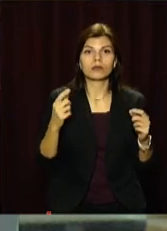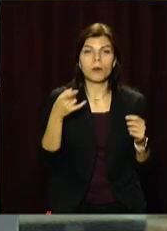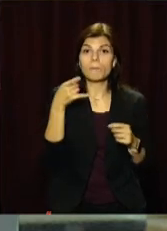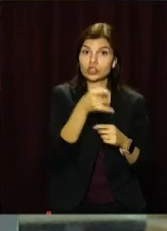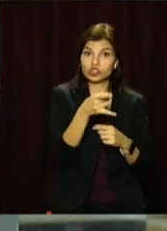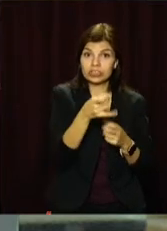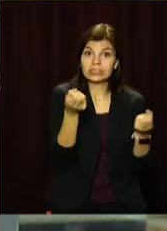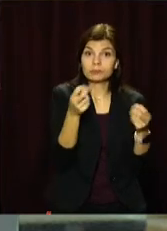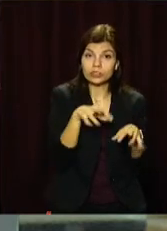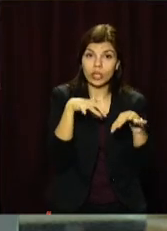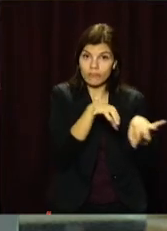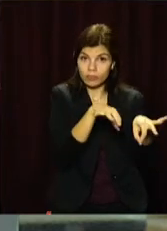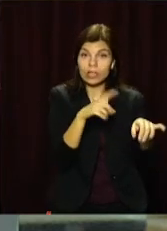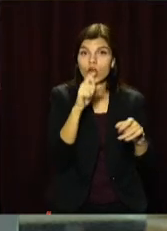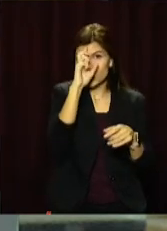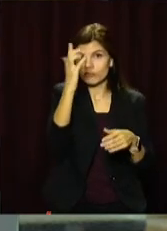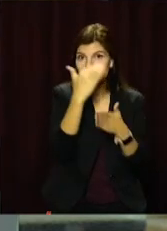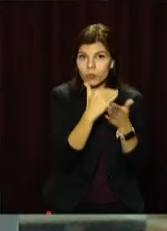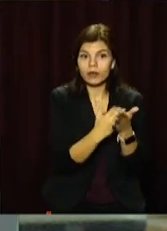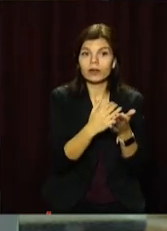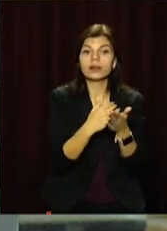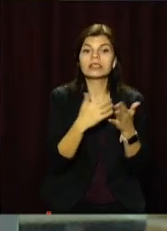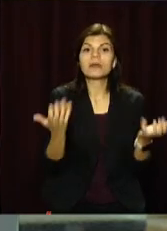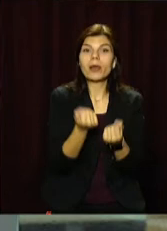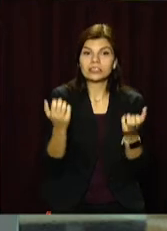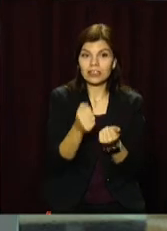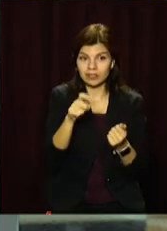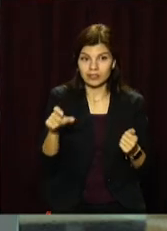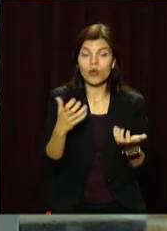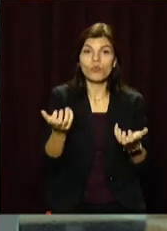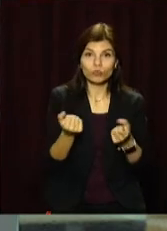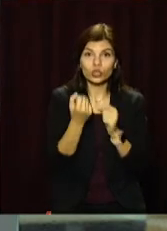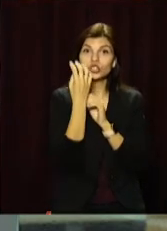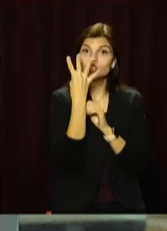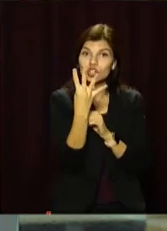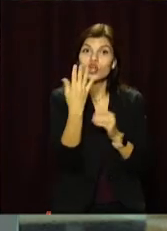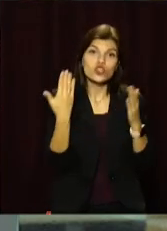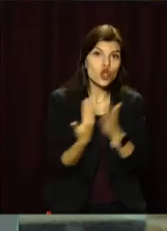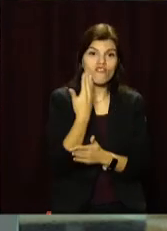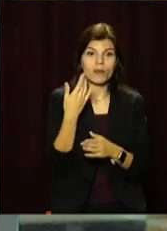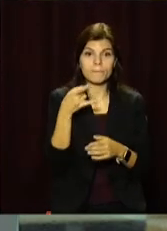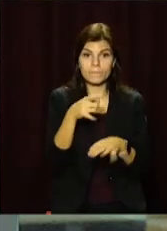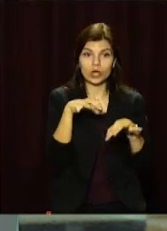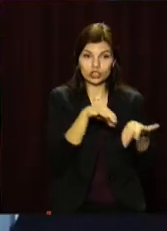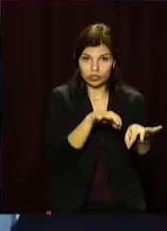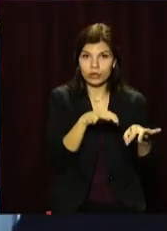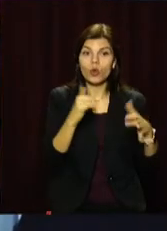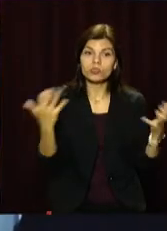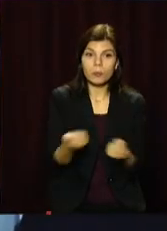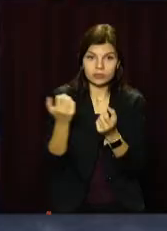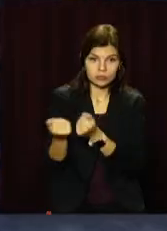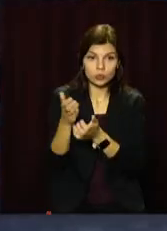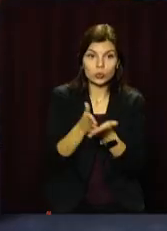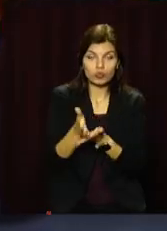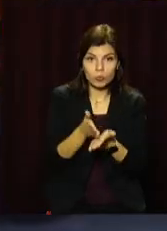аварійно-рятувальних автівок за державною програмою. ДСНСники Дніпропетровщини отримають 4 нові машини. У рятувальній службі